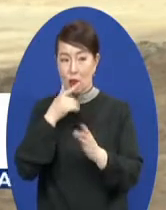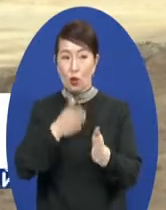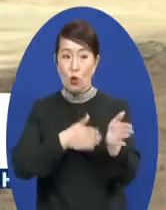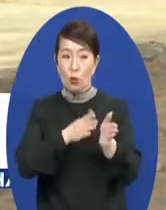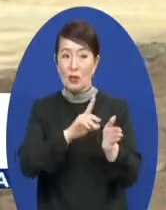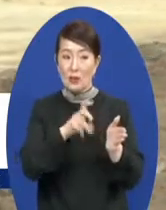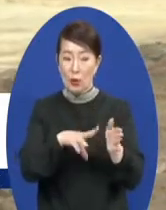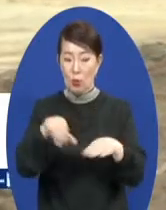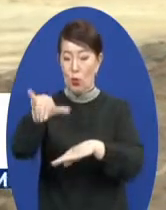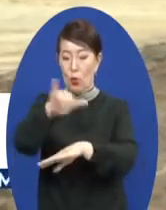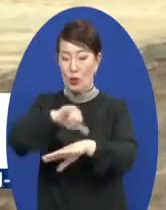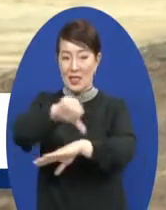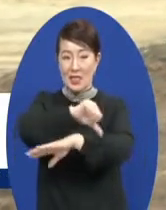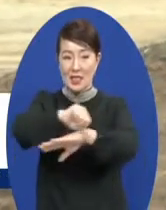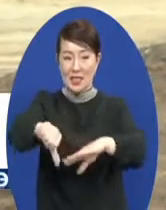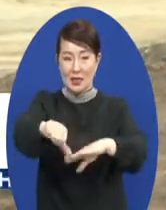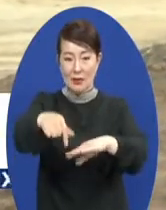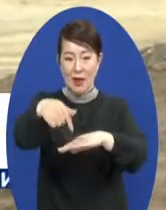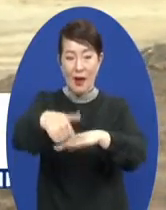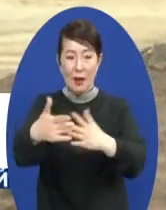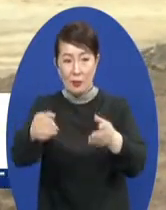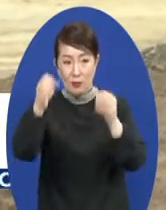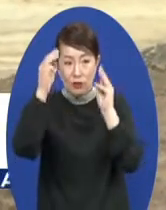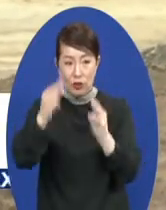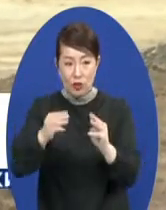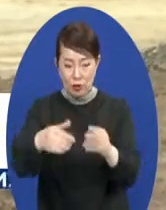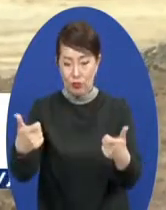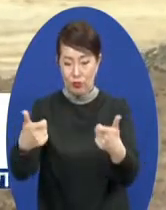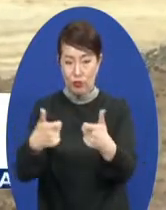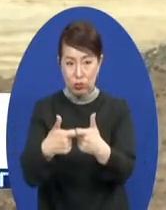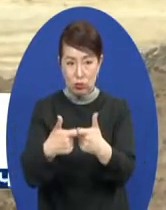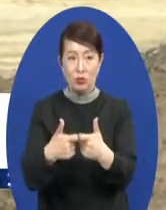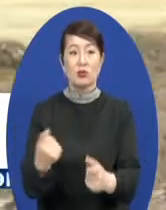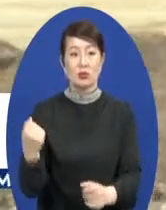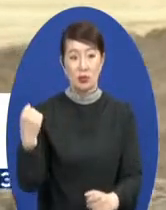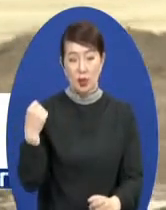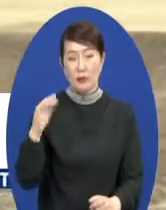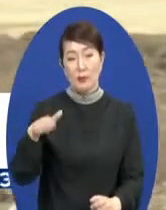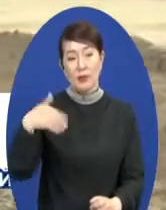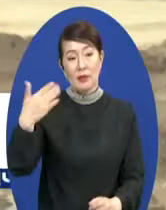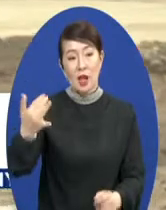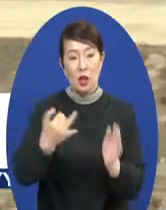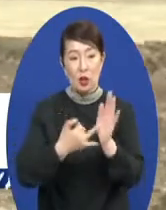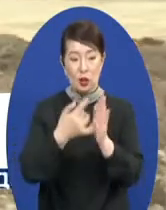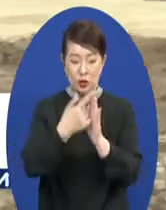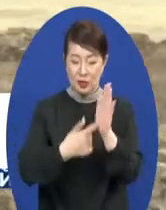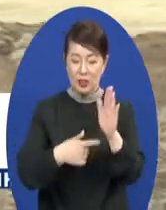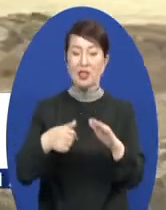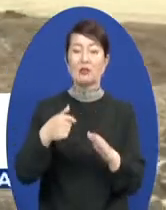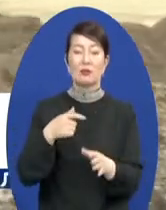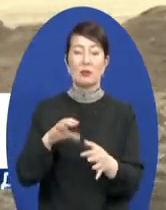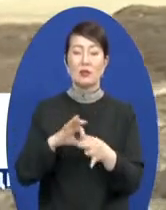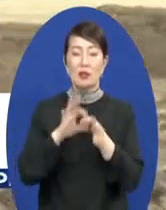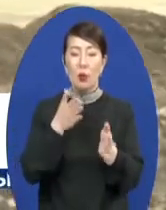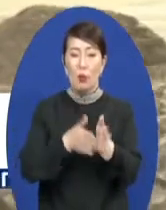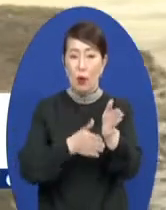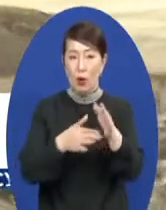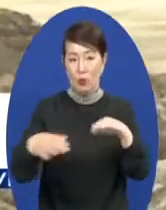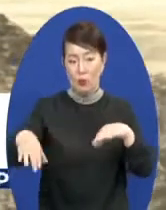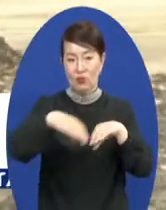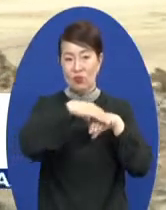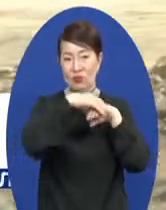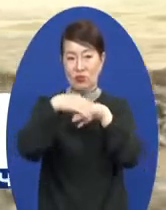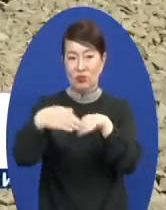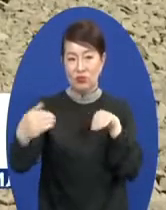замын улсын хил огтлын цэгийг энэ онд эцэслэн тохирч чадсан. Эрэхт 7-р сард ашиглалтанд орох төмөр замын хил огтлын цэг чиглэх